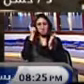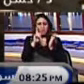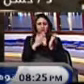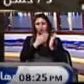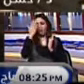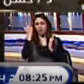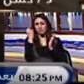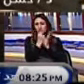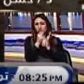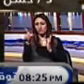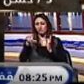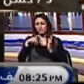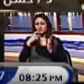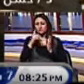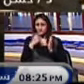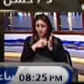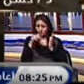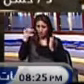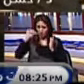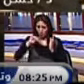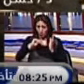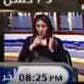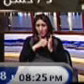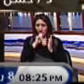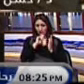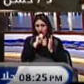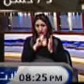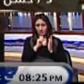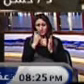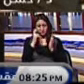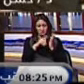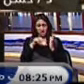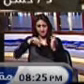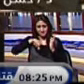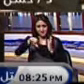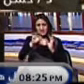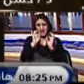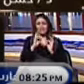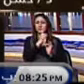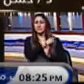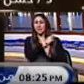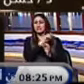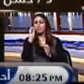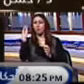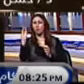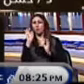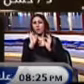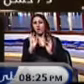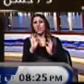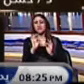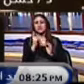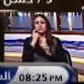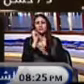يعني اذا قدر اذا اكتشف فعلا المواطن ان اللحمه دي فيها اي علامات فساد يتوجه لاقرب وحده